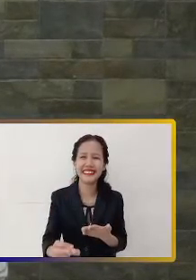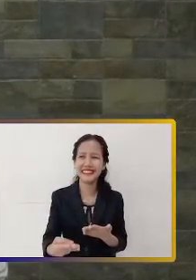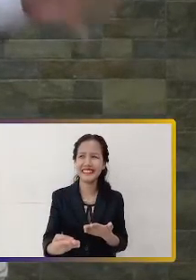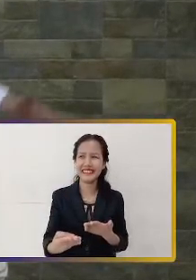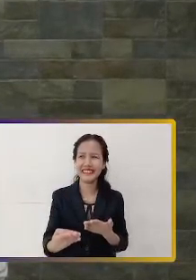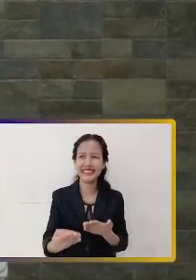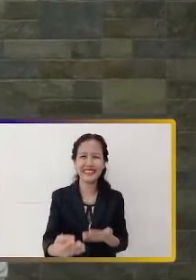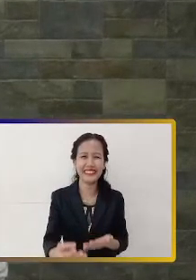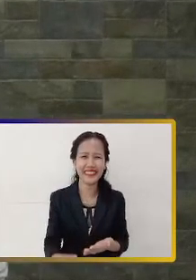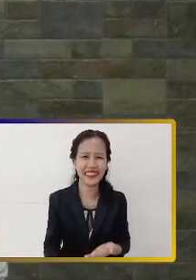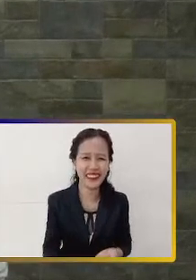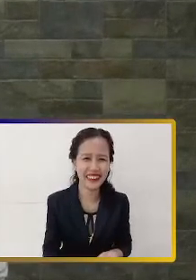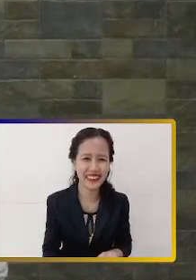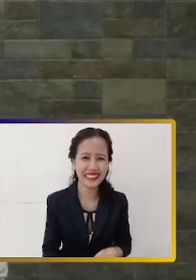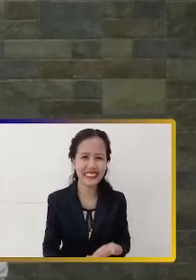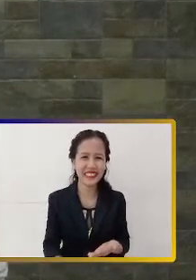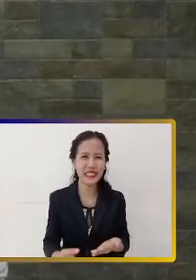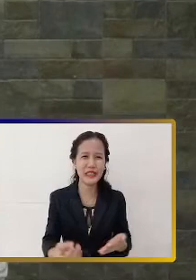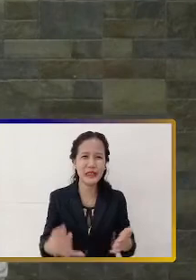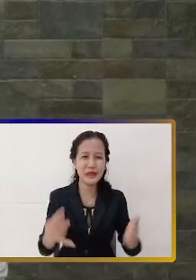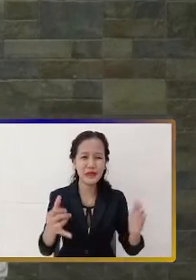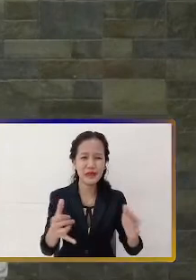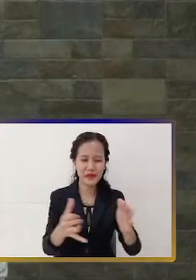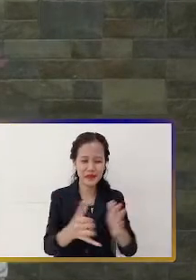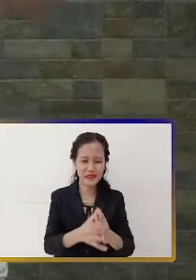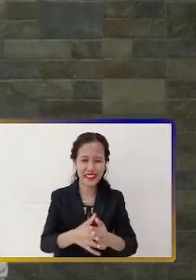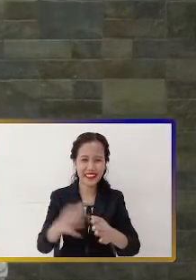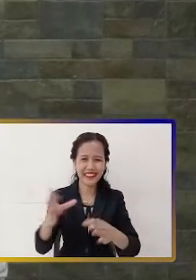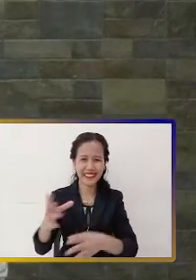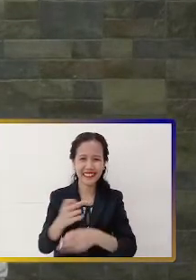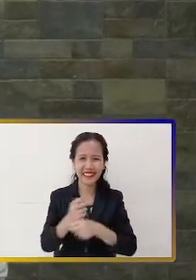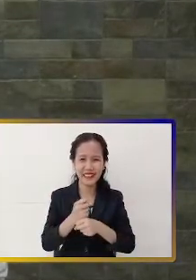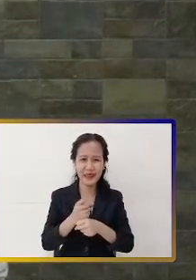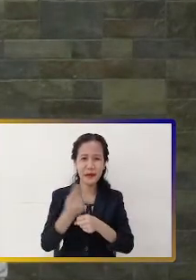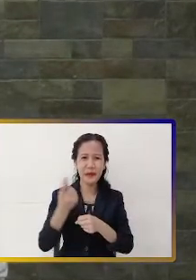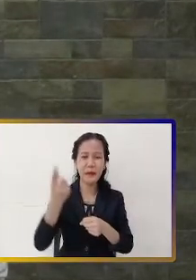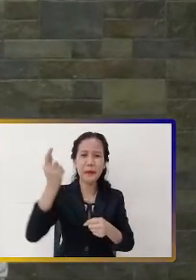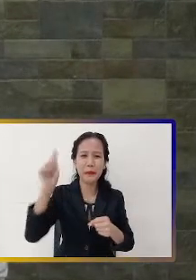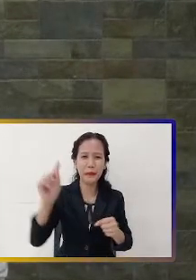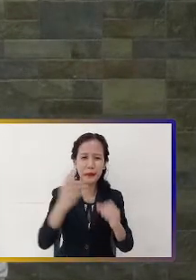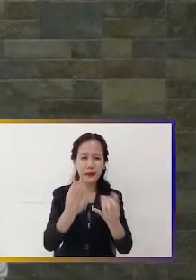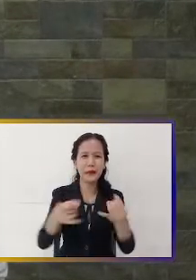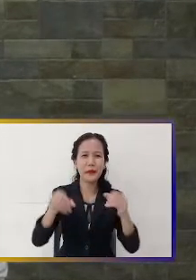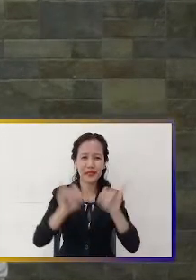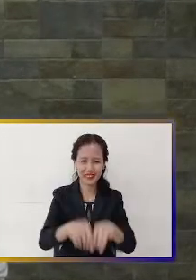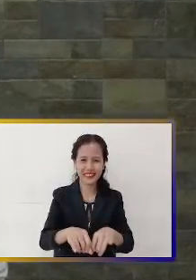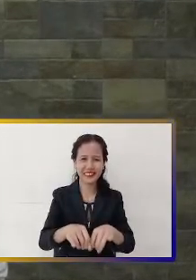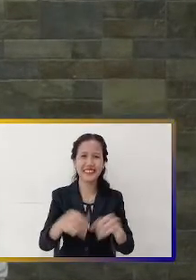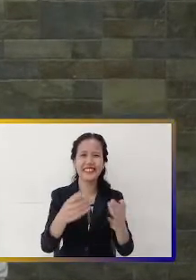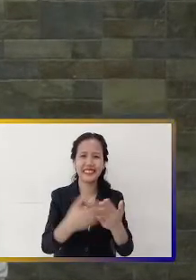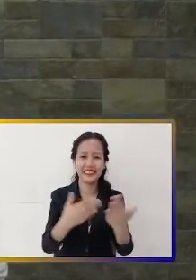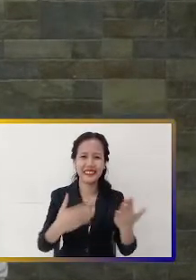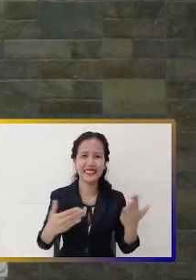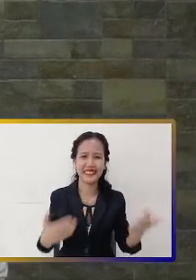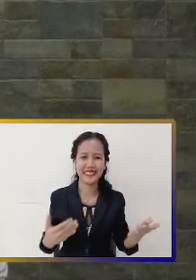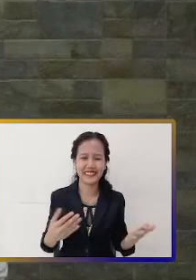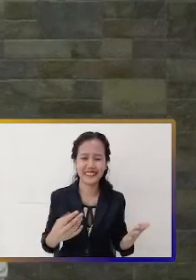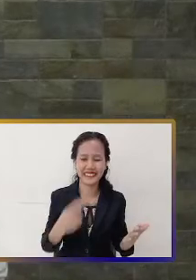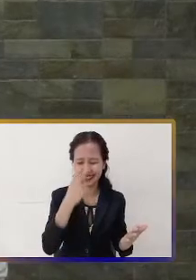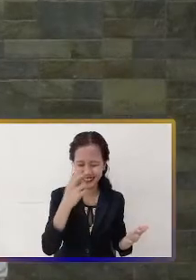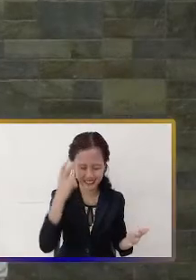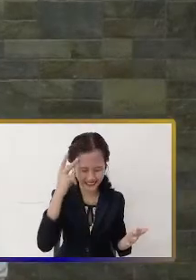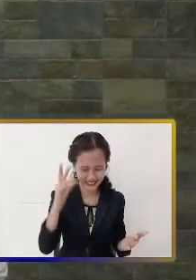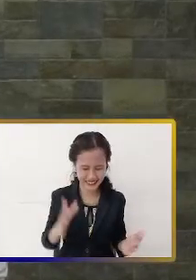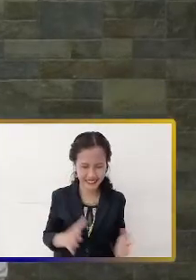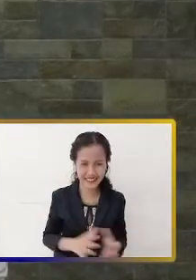Nakuha ko po yung main thing. At sapagkat nakuha ko po yung main thing, hanggang ngayon, marami pa po